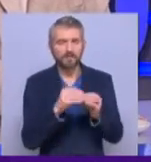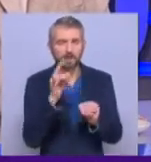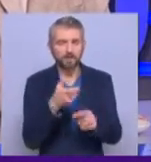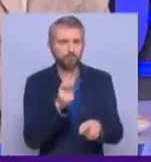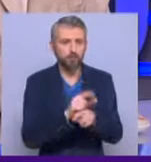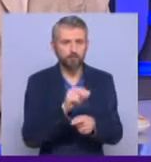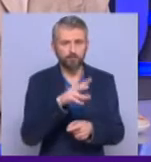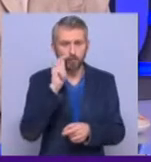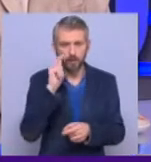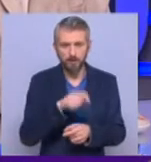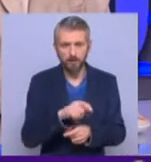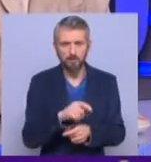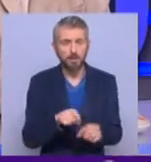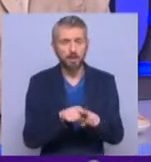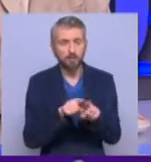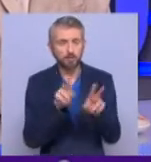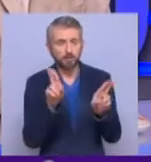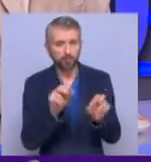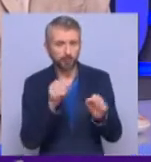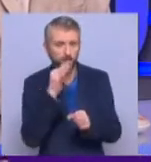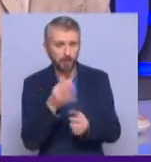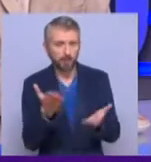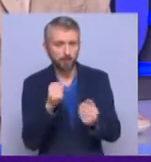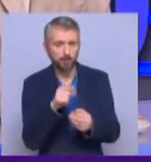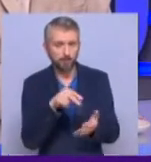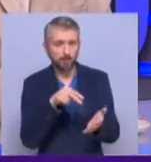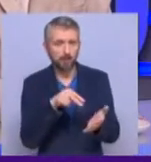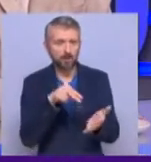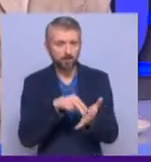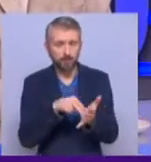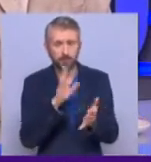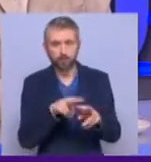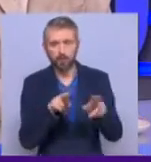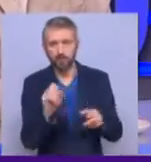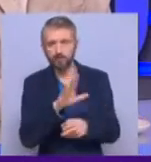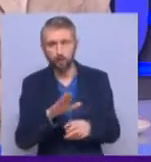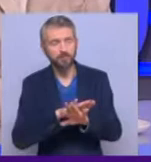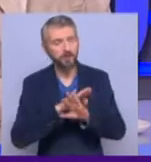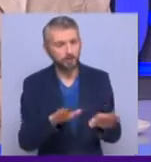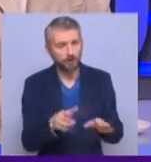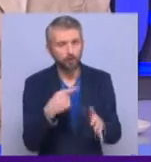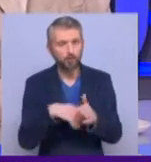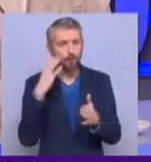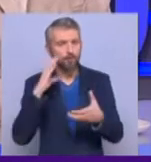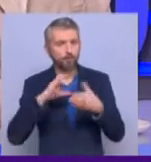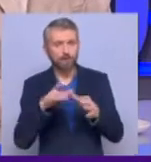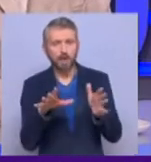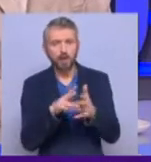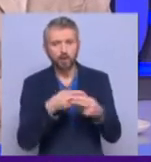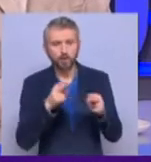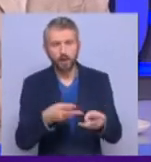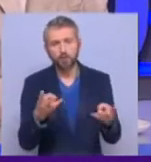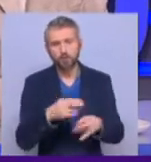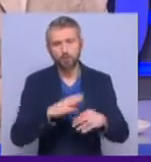ніж в Україні. Тому за таким же самим принципом можна сказати, давайте ми ті ставки встановимо на рівні європейських. Але ні, тому що вугільні електростанції теж в потрібних